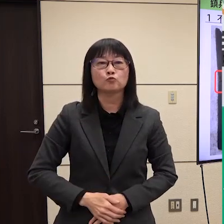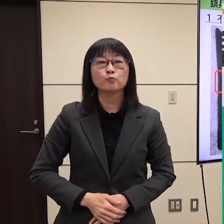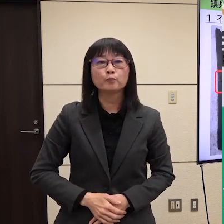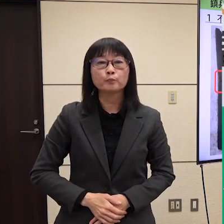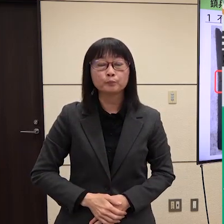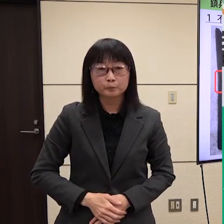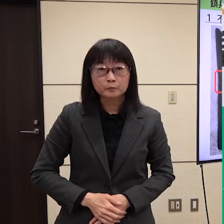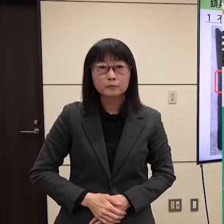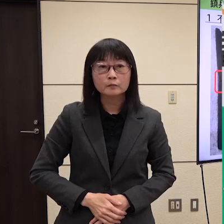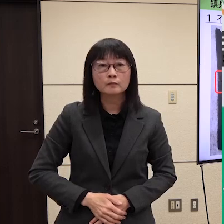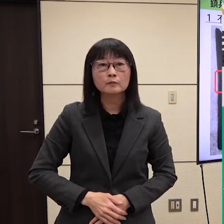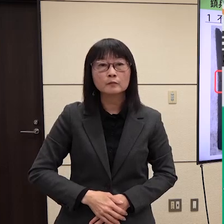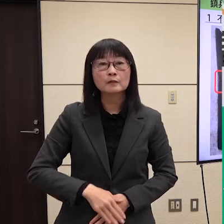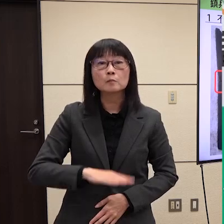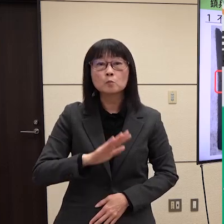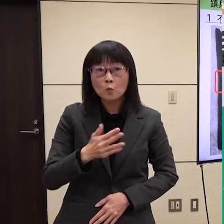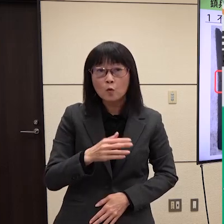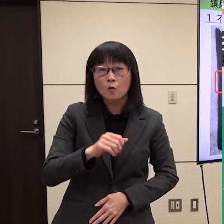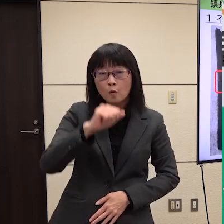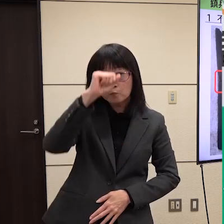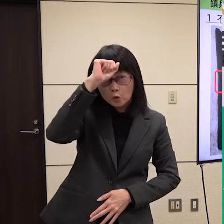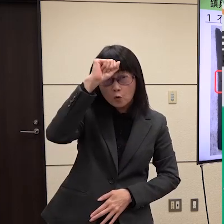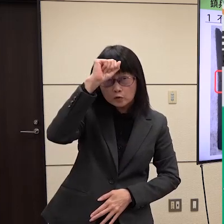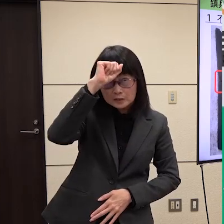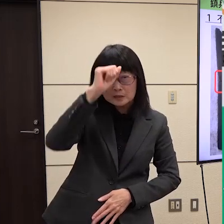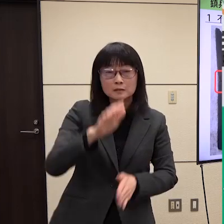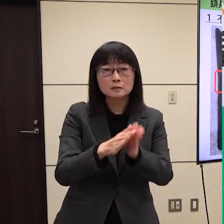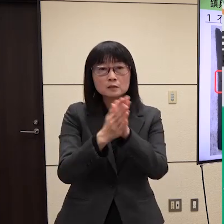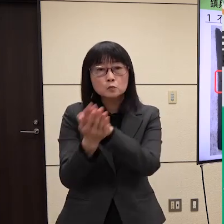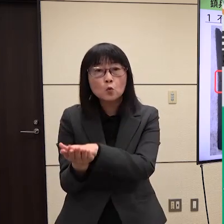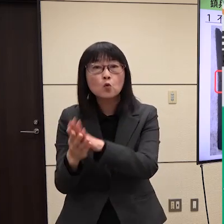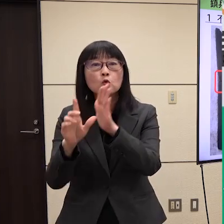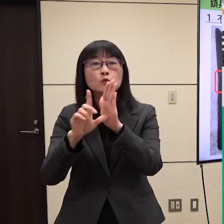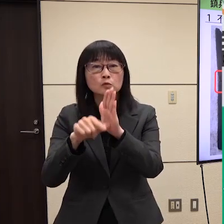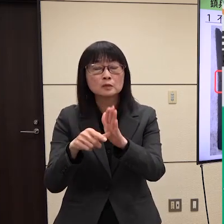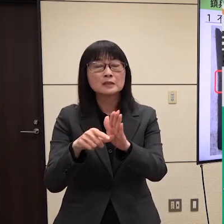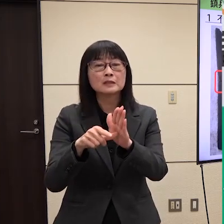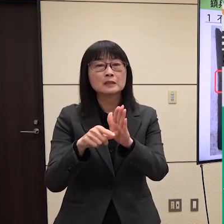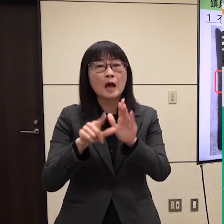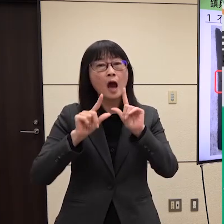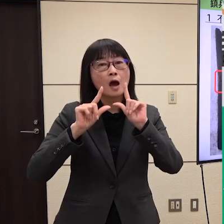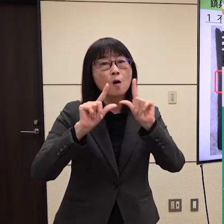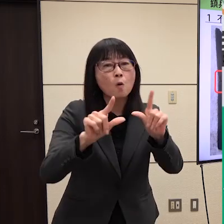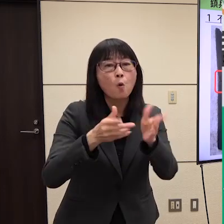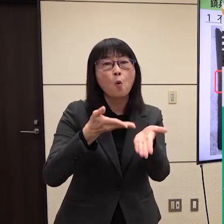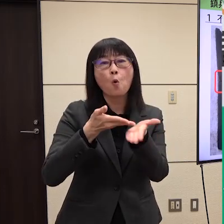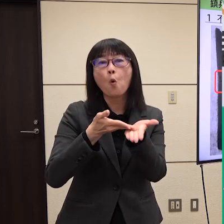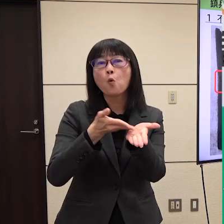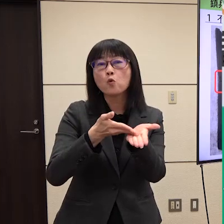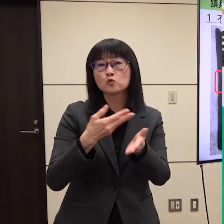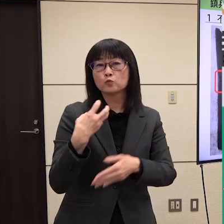療養や死亡に一定の責務があるということが分かっています。まあ、その点では